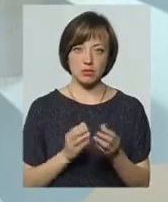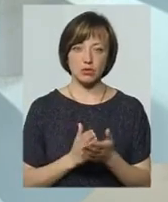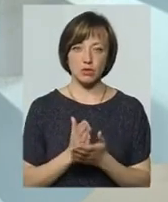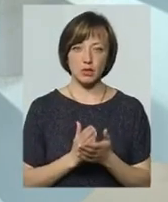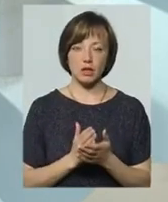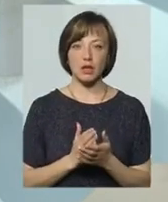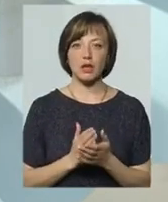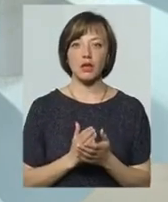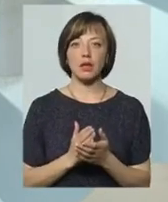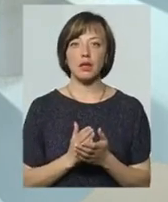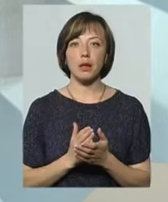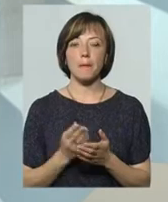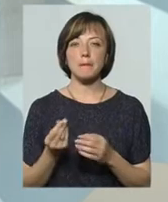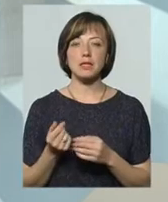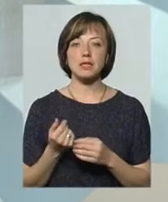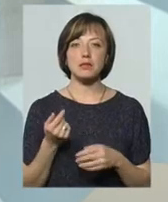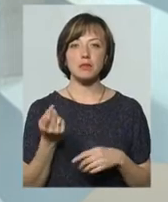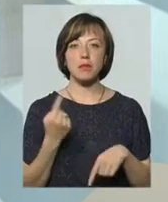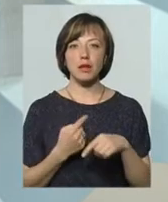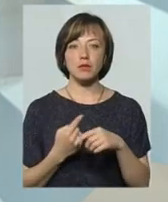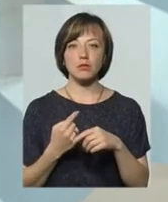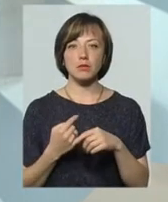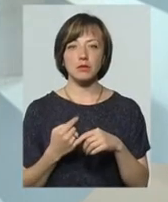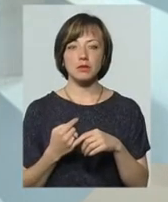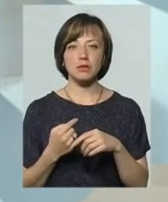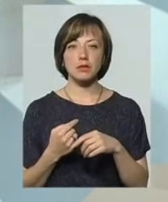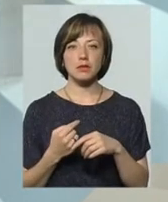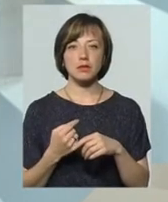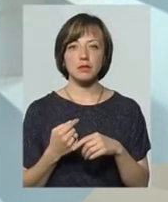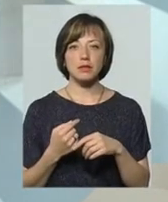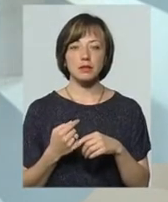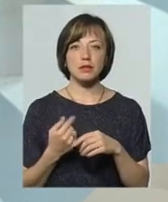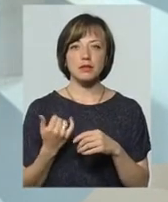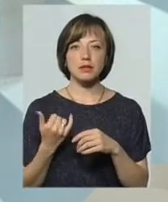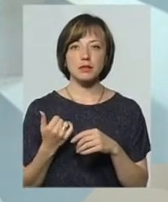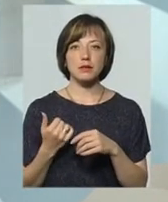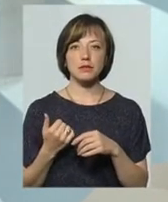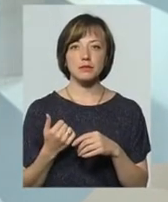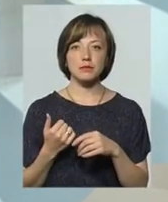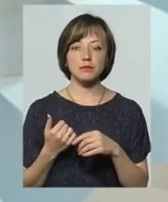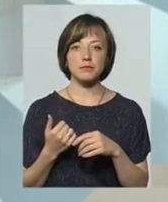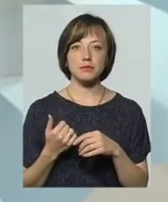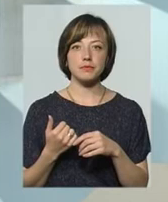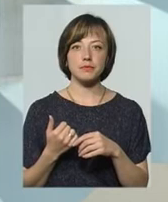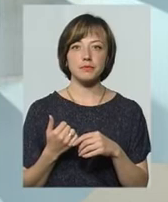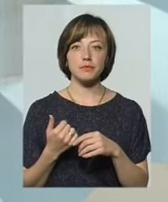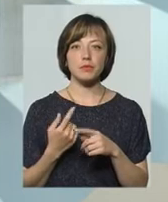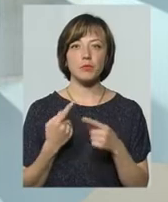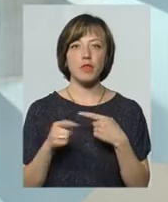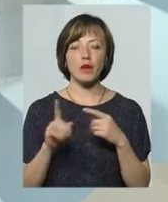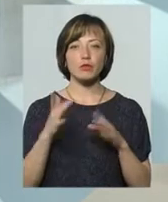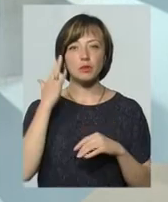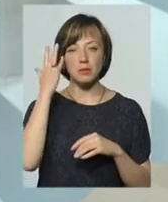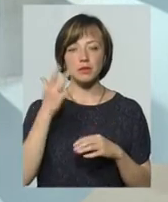депутатом, бізнесменом, і на ньому буде відповідальність. Але якщо він вже зараз зрозуміє сутність проблеми, то він по-інакшому буде мислити